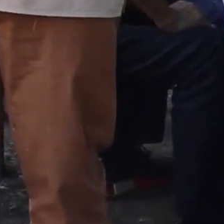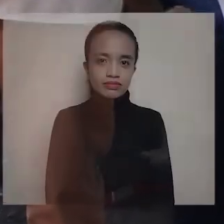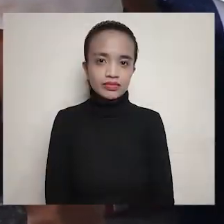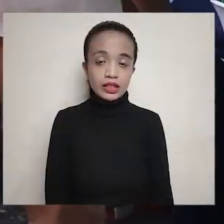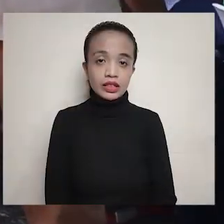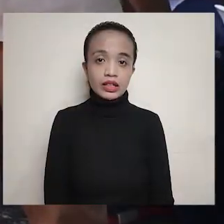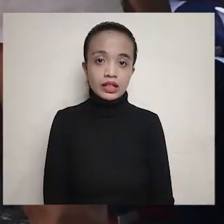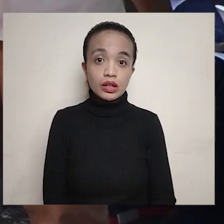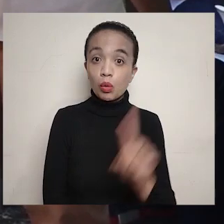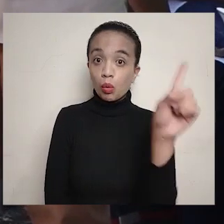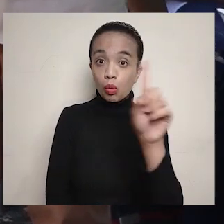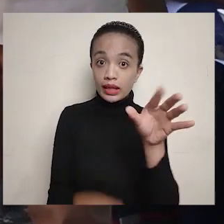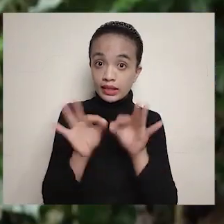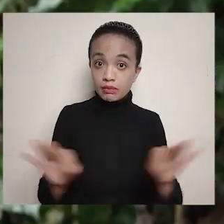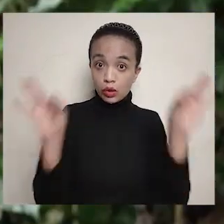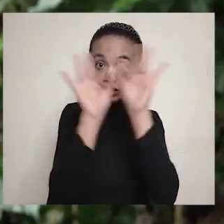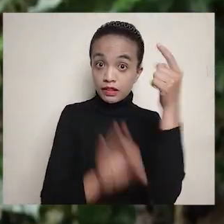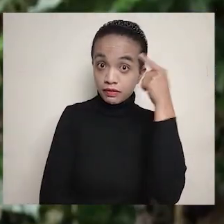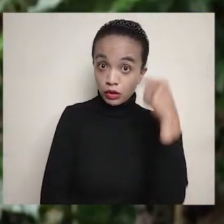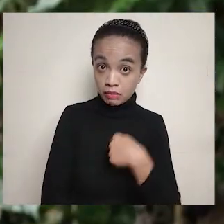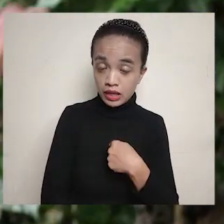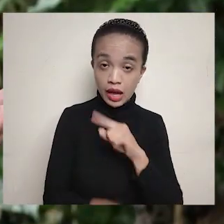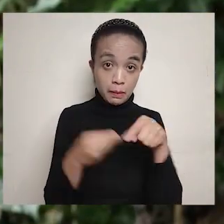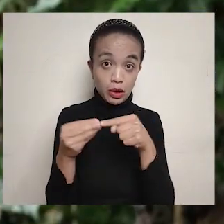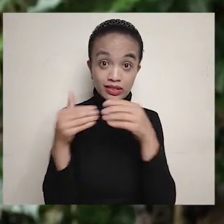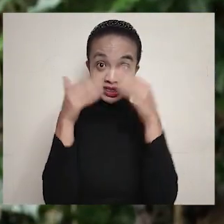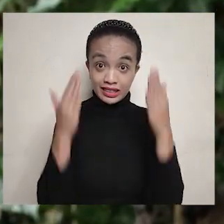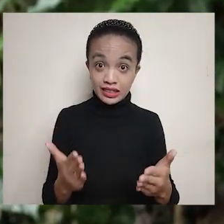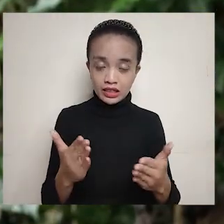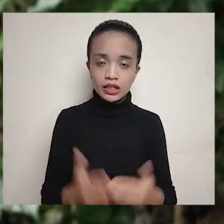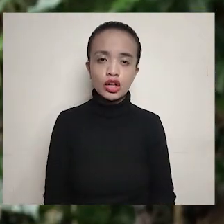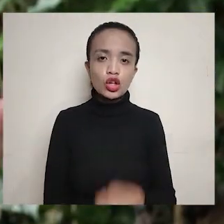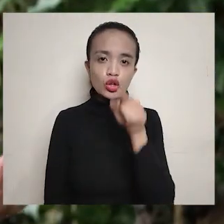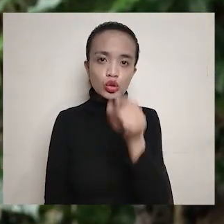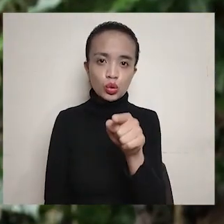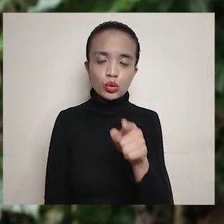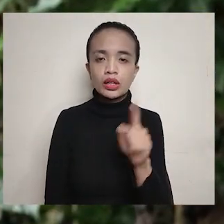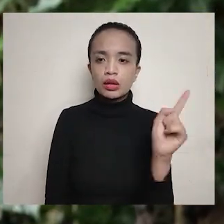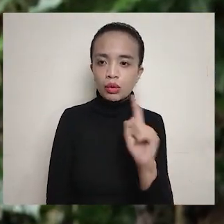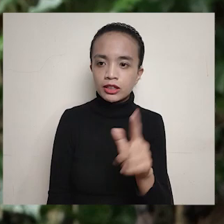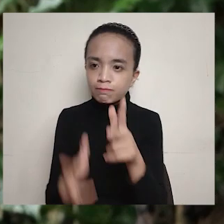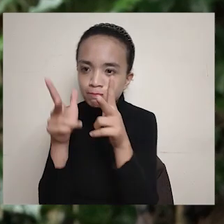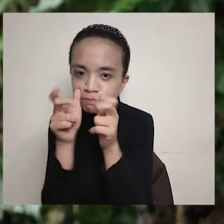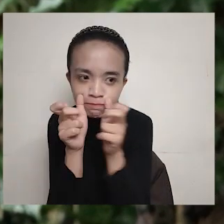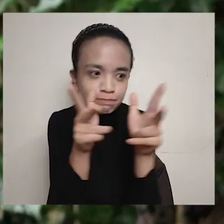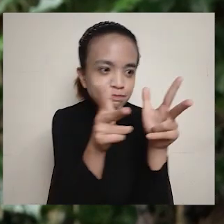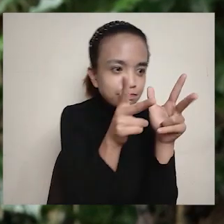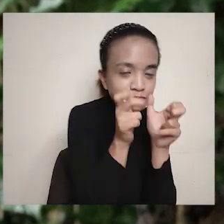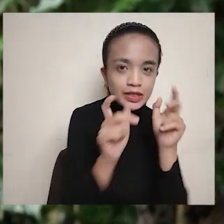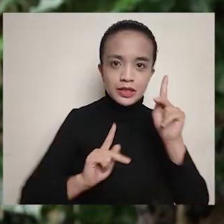Importante sa akin siguro bilang isang leader yung nakikinig ka sa constituents.